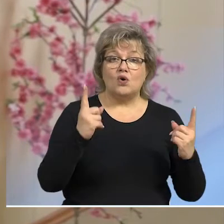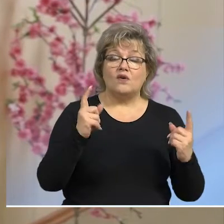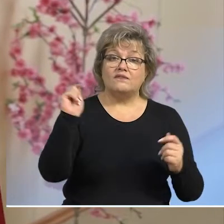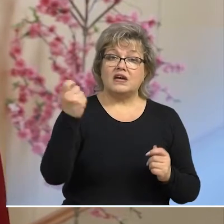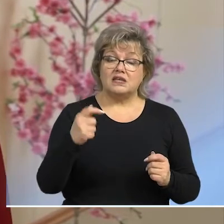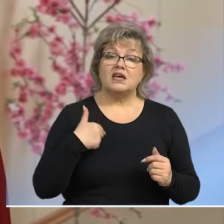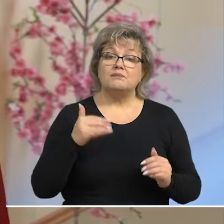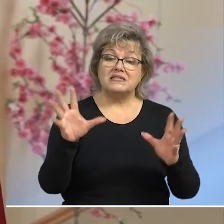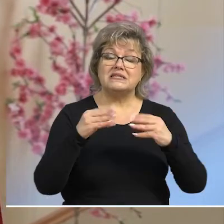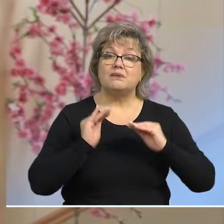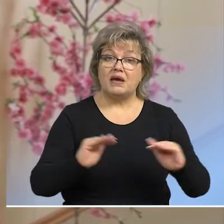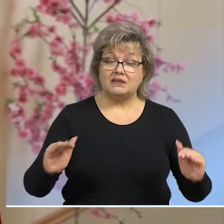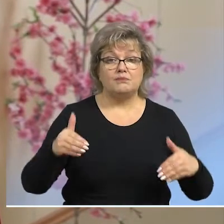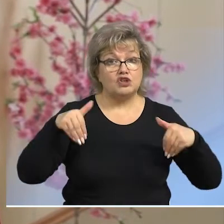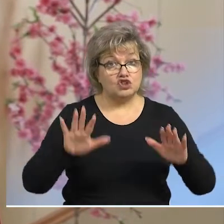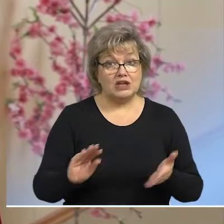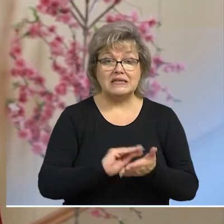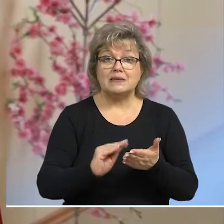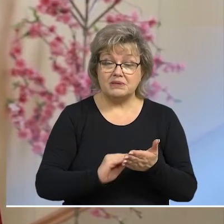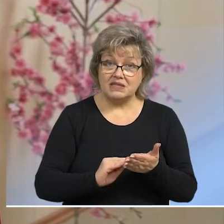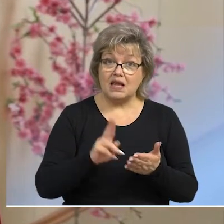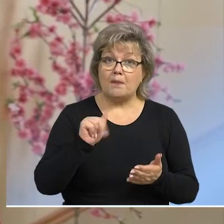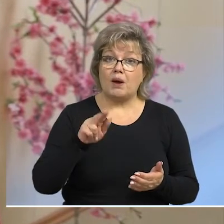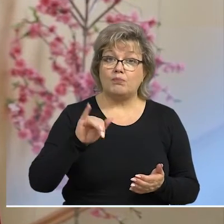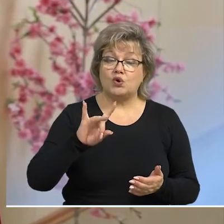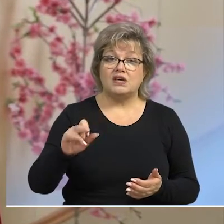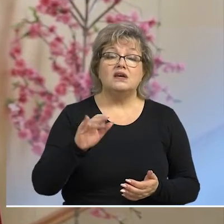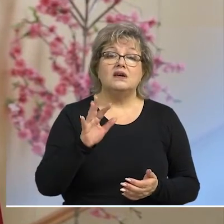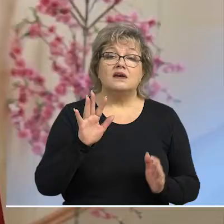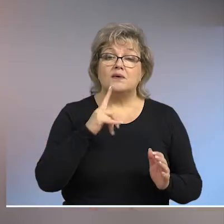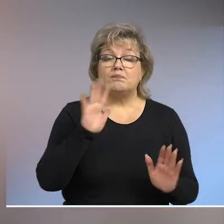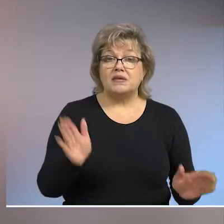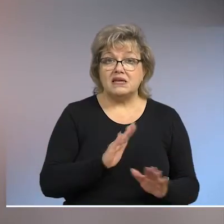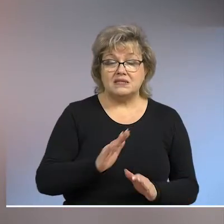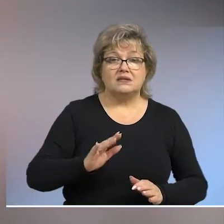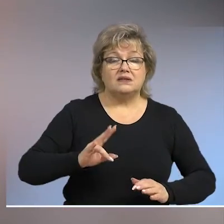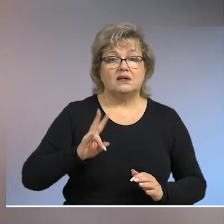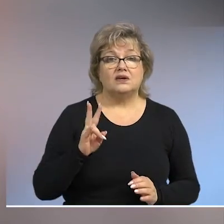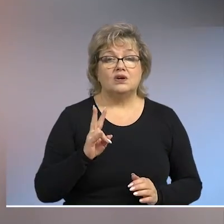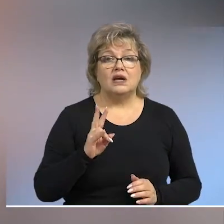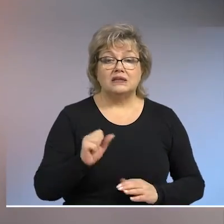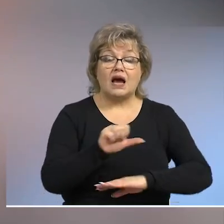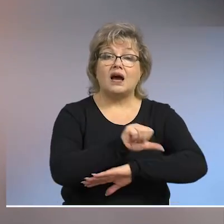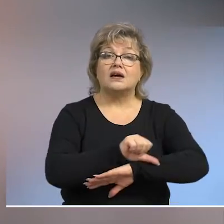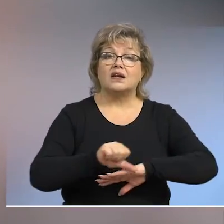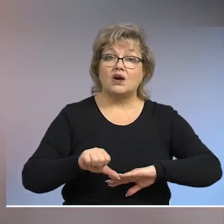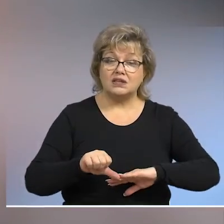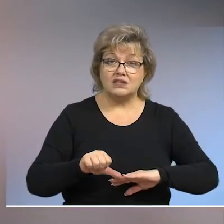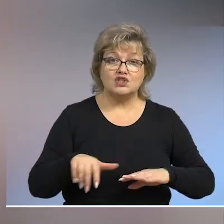войне. И мы с ребятами решили записать попурри песен военных лет. На границе